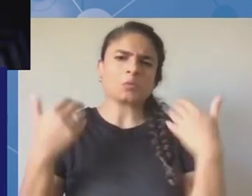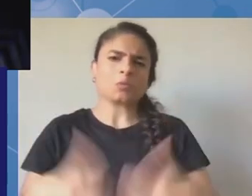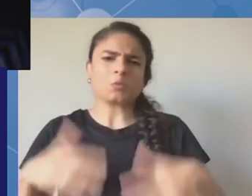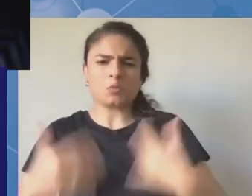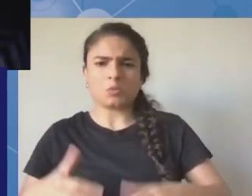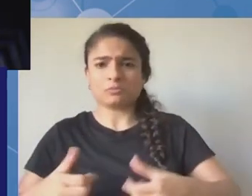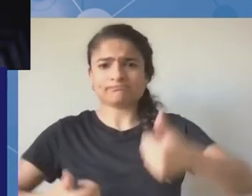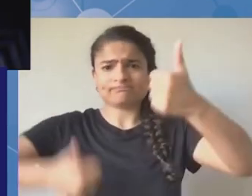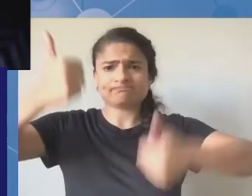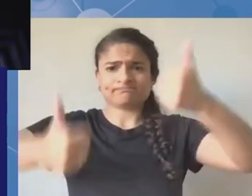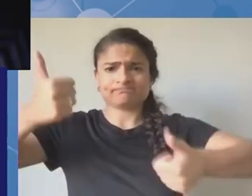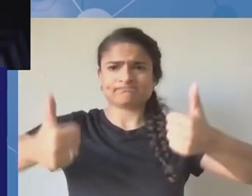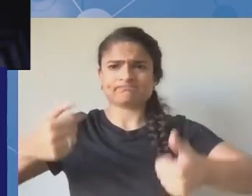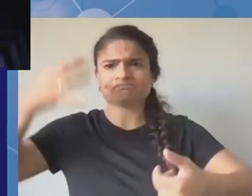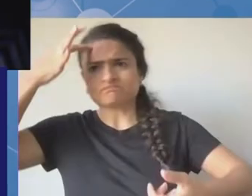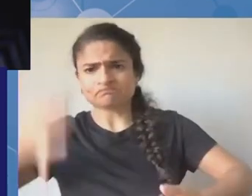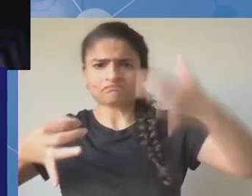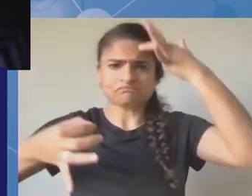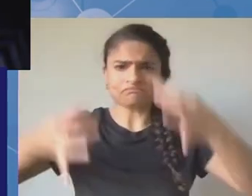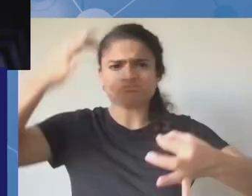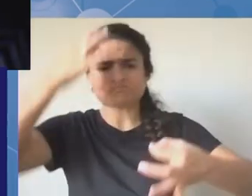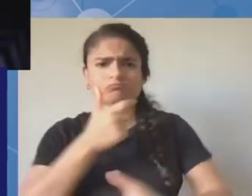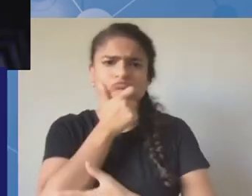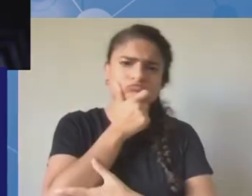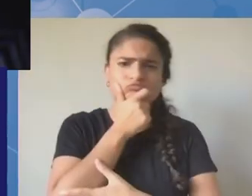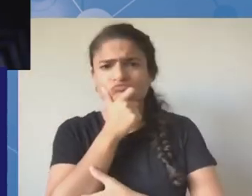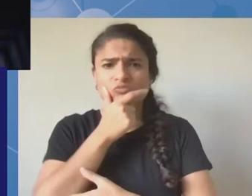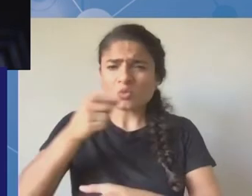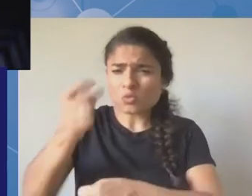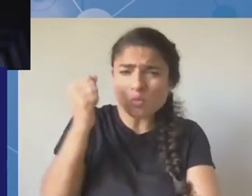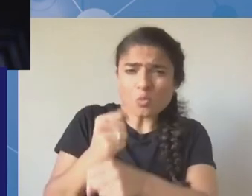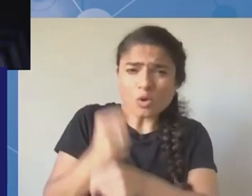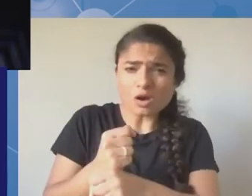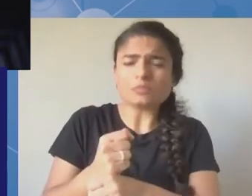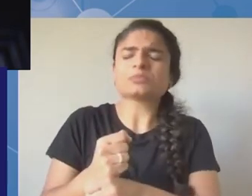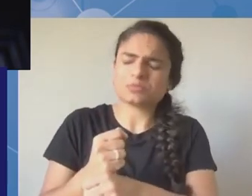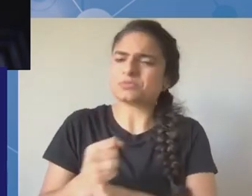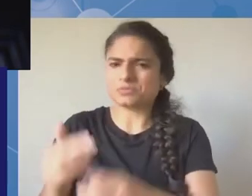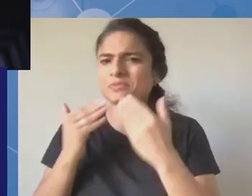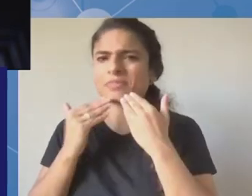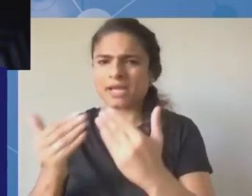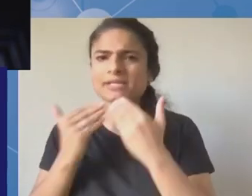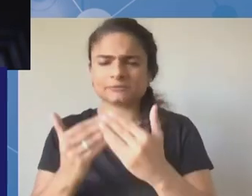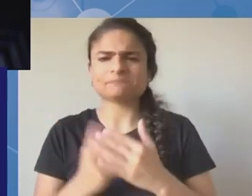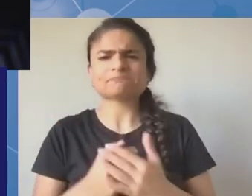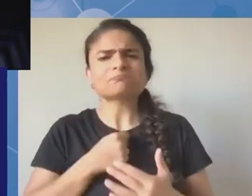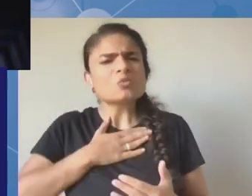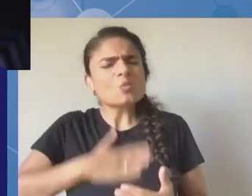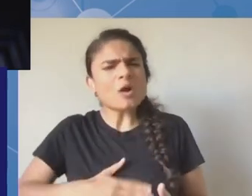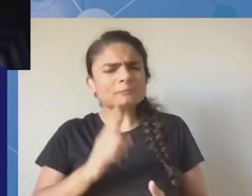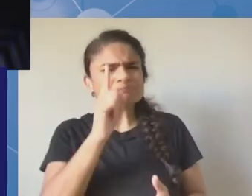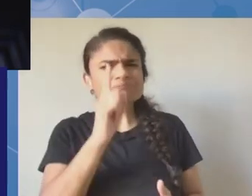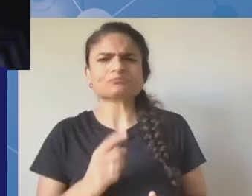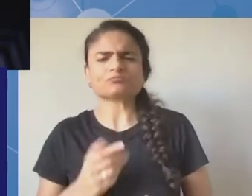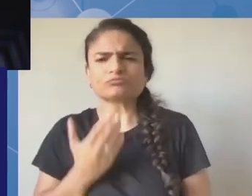أن يسمع الجميع ويتصل بنا، خاصة مثلا أثناء هذا المنتدى